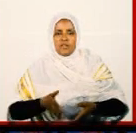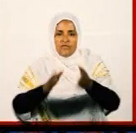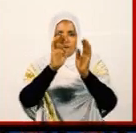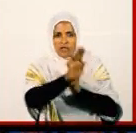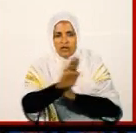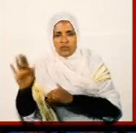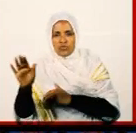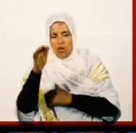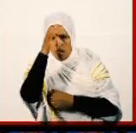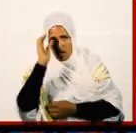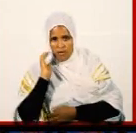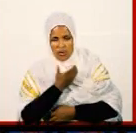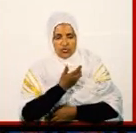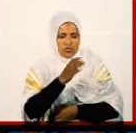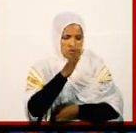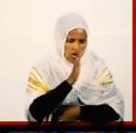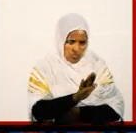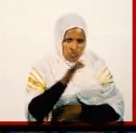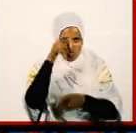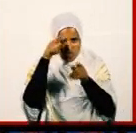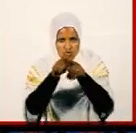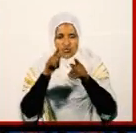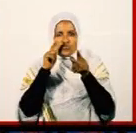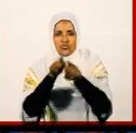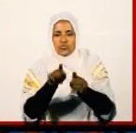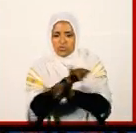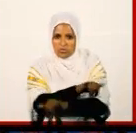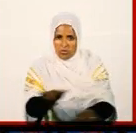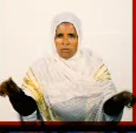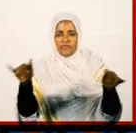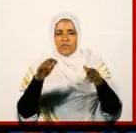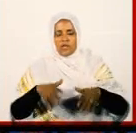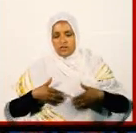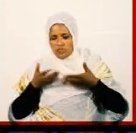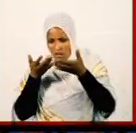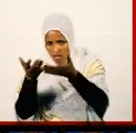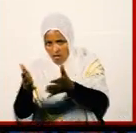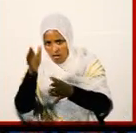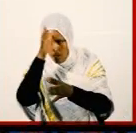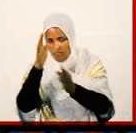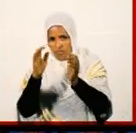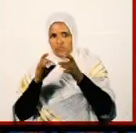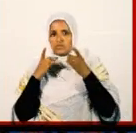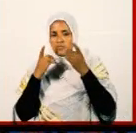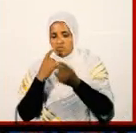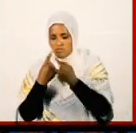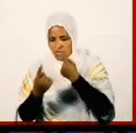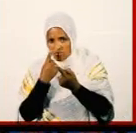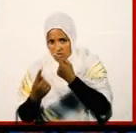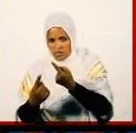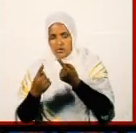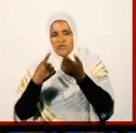እግዚአብሔር የፈቀደላቸው አባቶች፣ እናቶች፣ ወንድሞች፣ እህቶችም እንደዚሁ ንስሐ ገብተው ከንስሐ አባታቸው